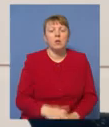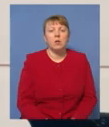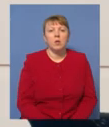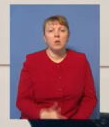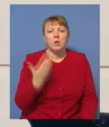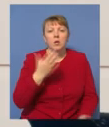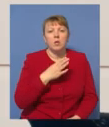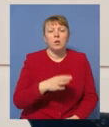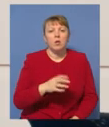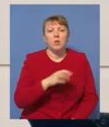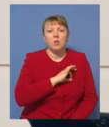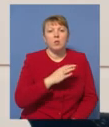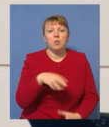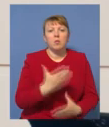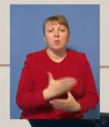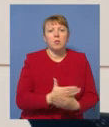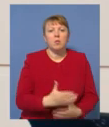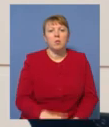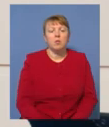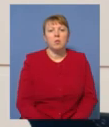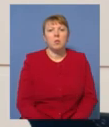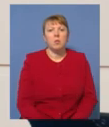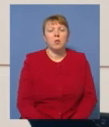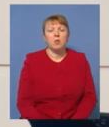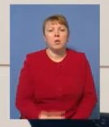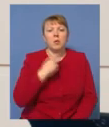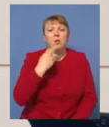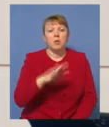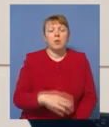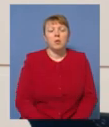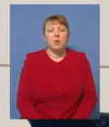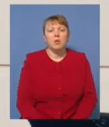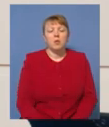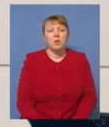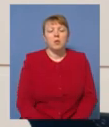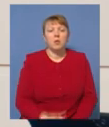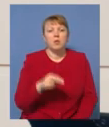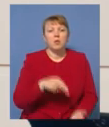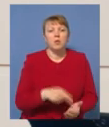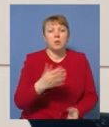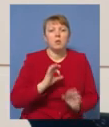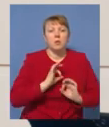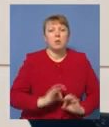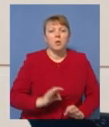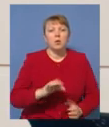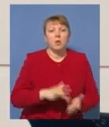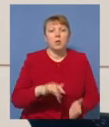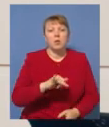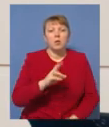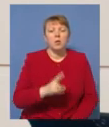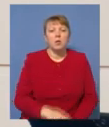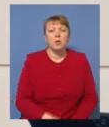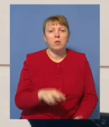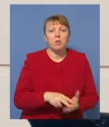или ранее оказывал юридическую помощь. Принимая внимание указанные обстоятельства, постановлением прокуратуры города Уральск